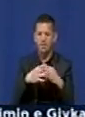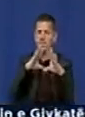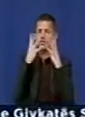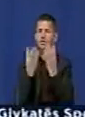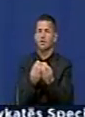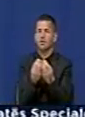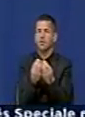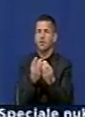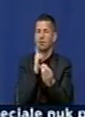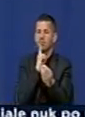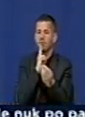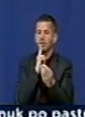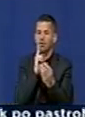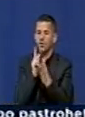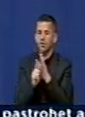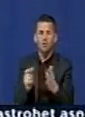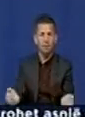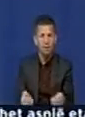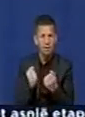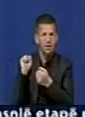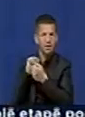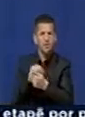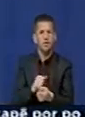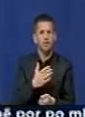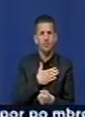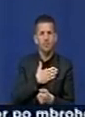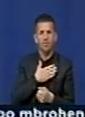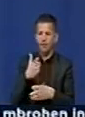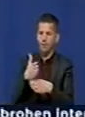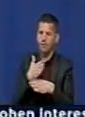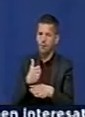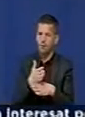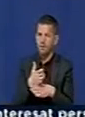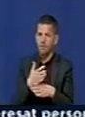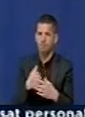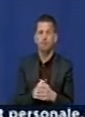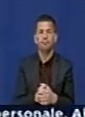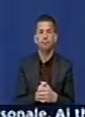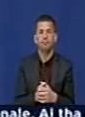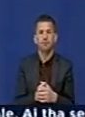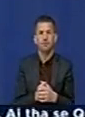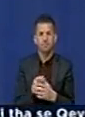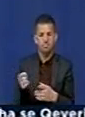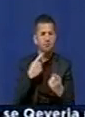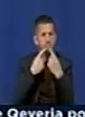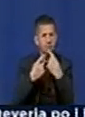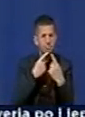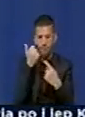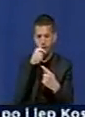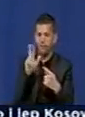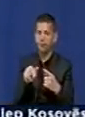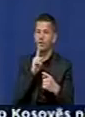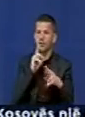të cilët në momentet më të rënda të historisë sonë na kanë dalë në ndihmë. U cek se po cenohet